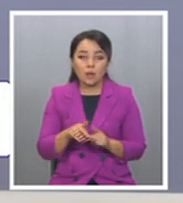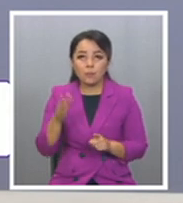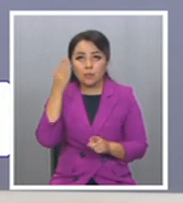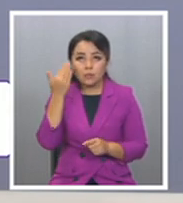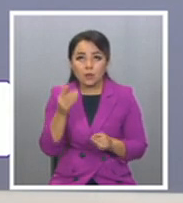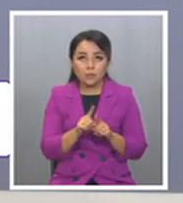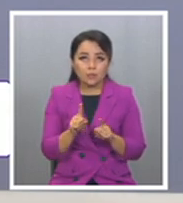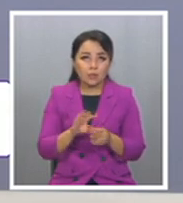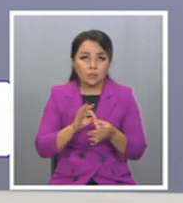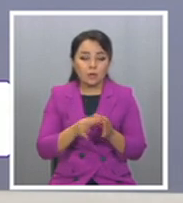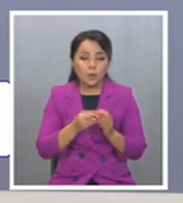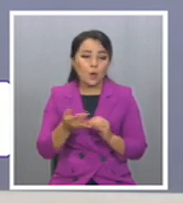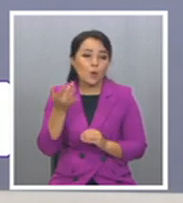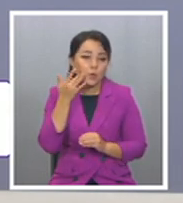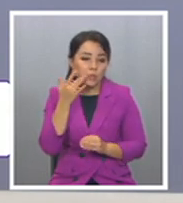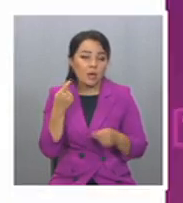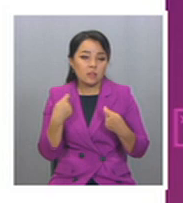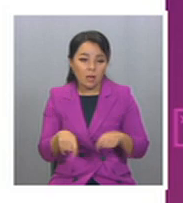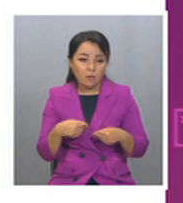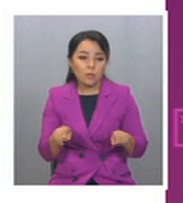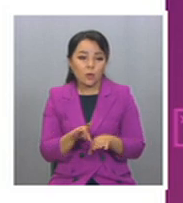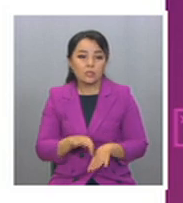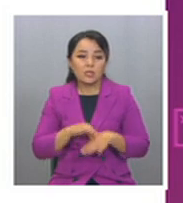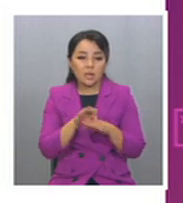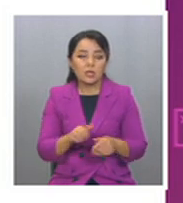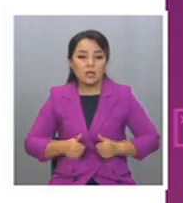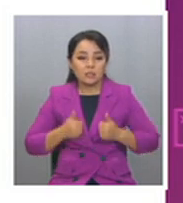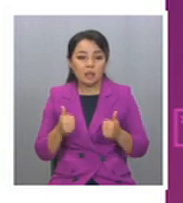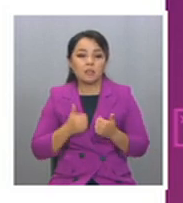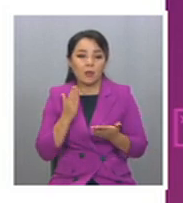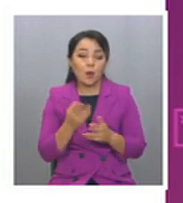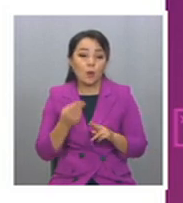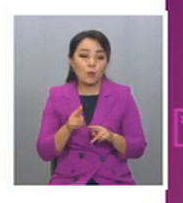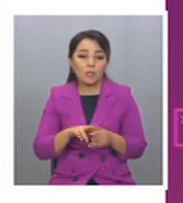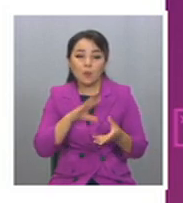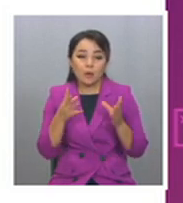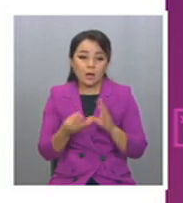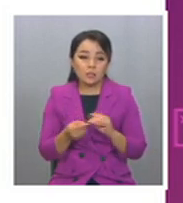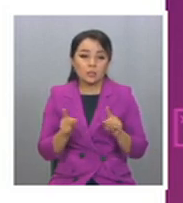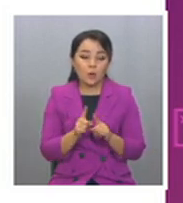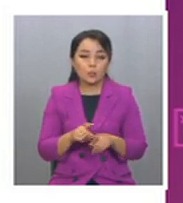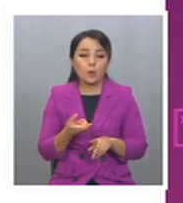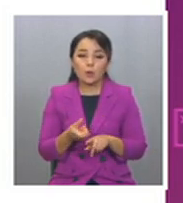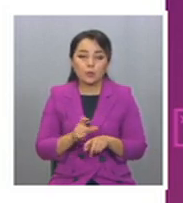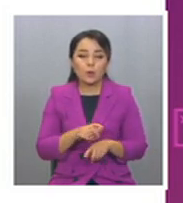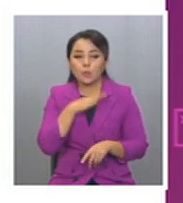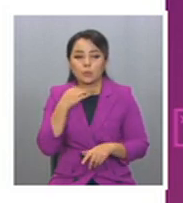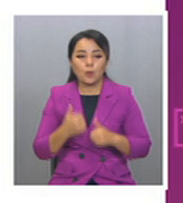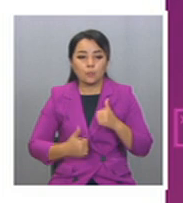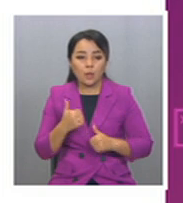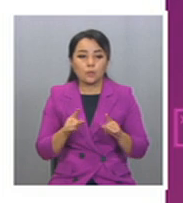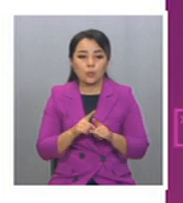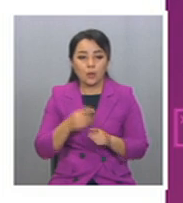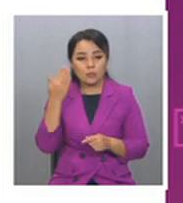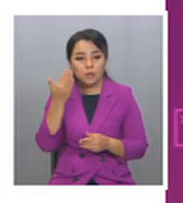түсіп, үнемі тауарларын жетілдіріп отыруға ұмтылды. Осының барысында өте қатты бәсекелестік орнады. Бұл